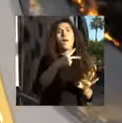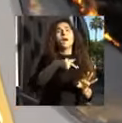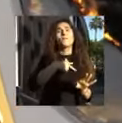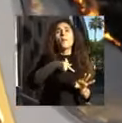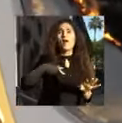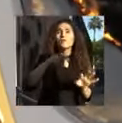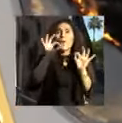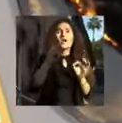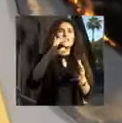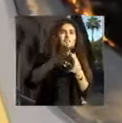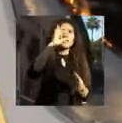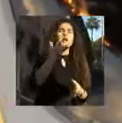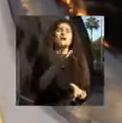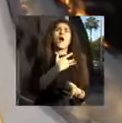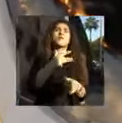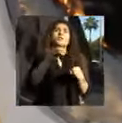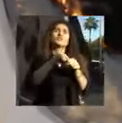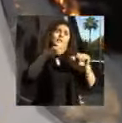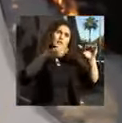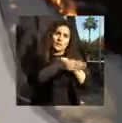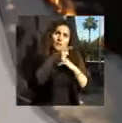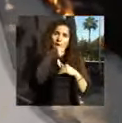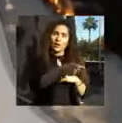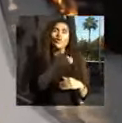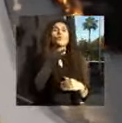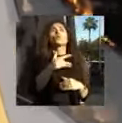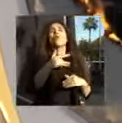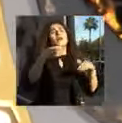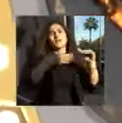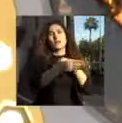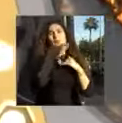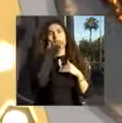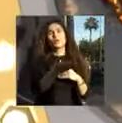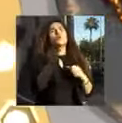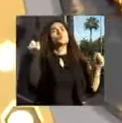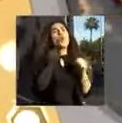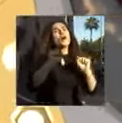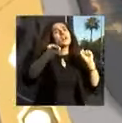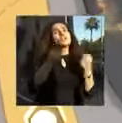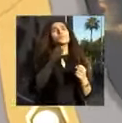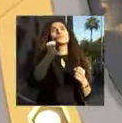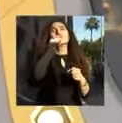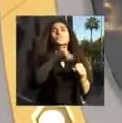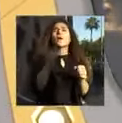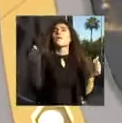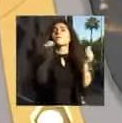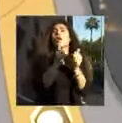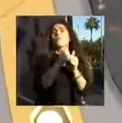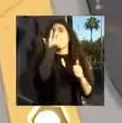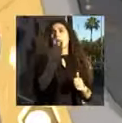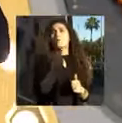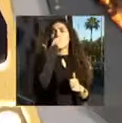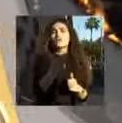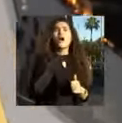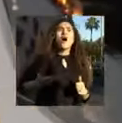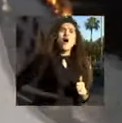Belediyecilik insanın kalbine girmektir. Gönlüne girmektir. Soğuk kış günlerinde onun yanında olmaktır.